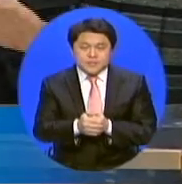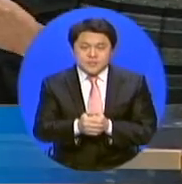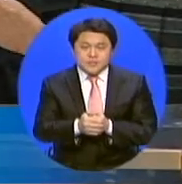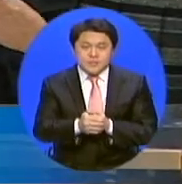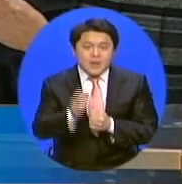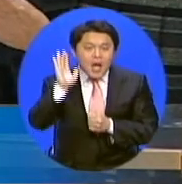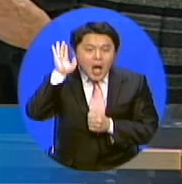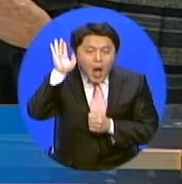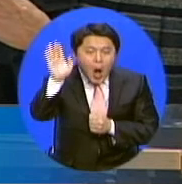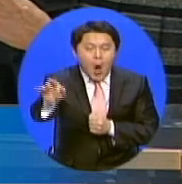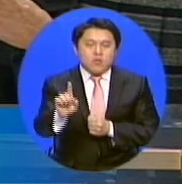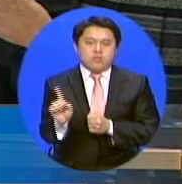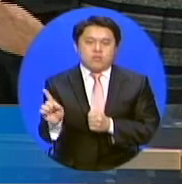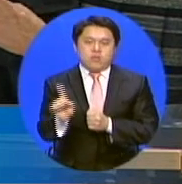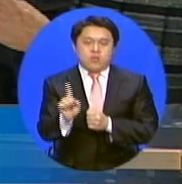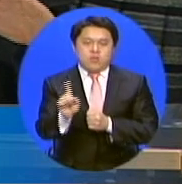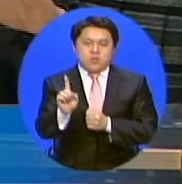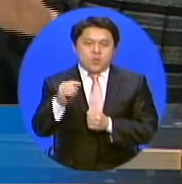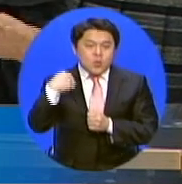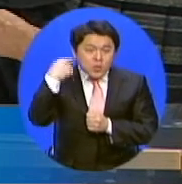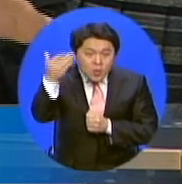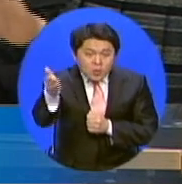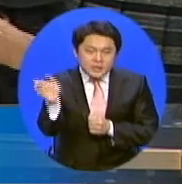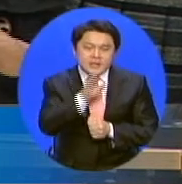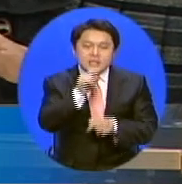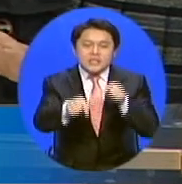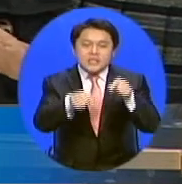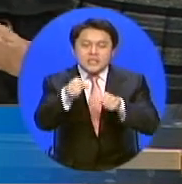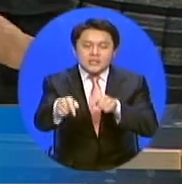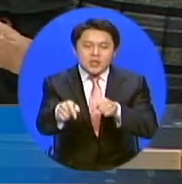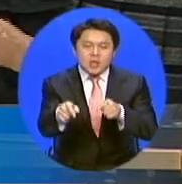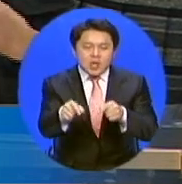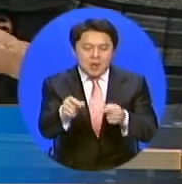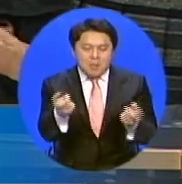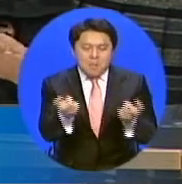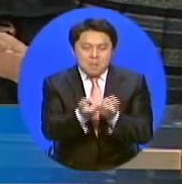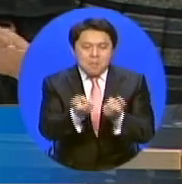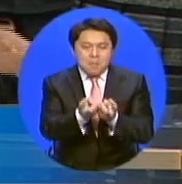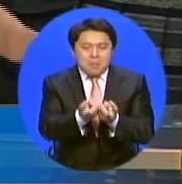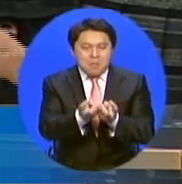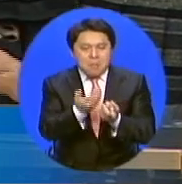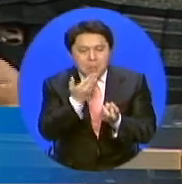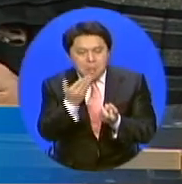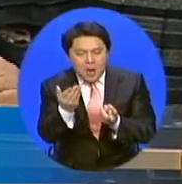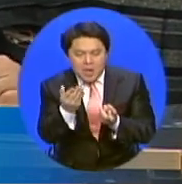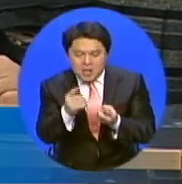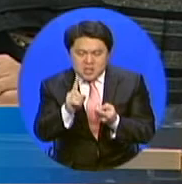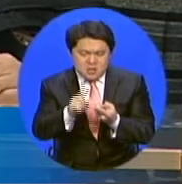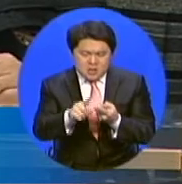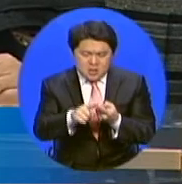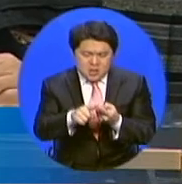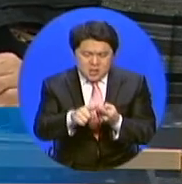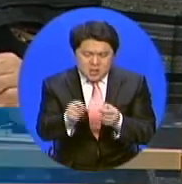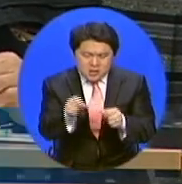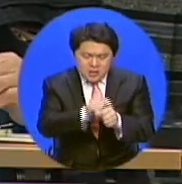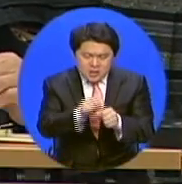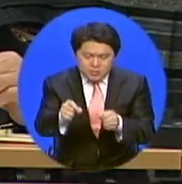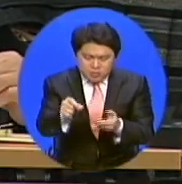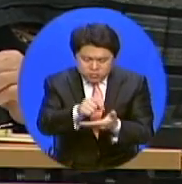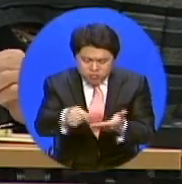것들을 어떻게 그 이후에 실천 안에 녹여낼 것인가라고 하는 제언 이 없는 것이